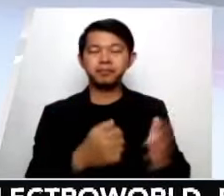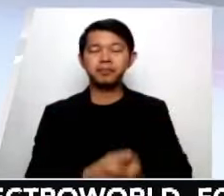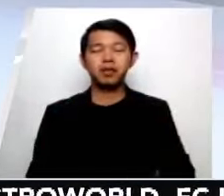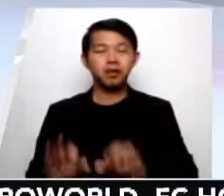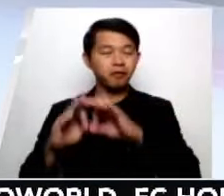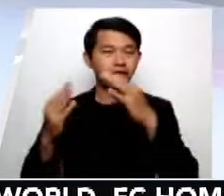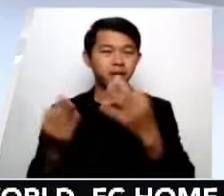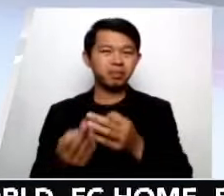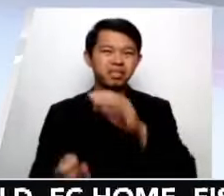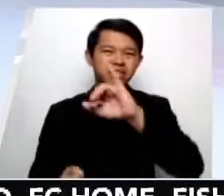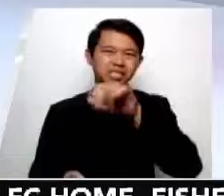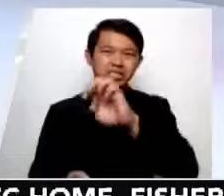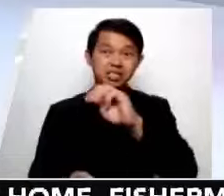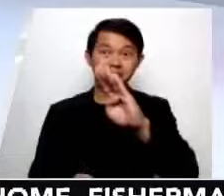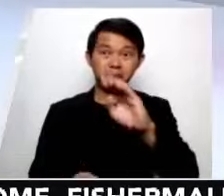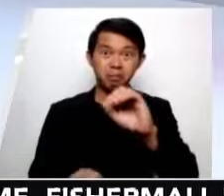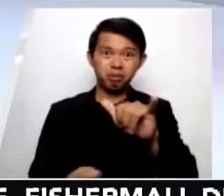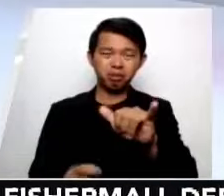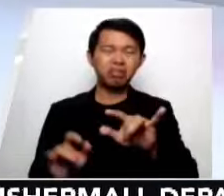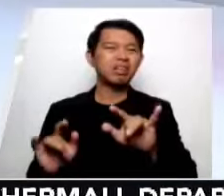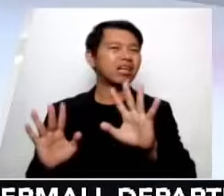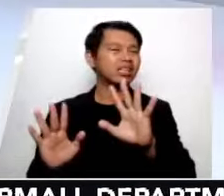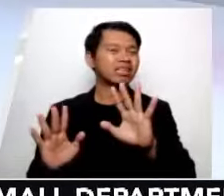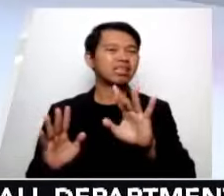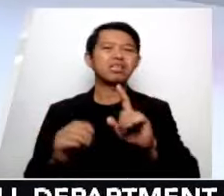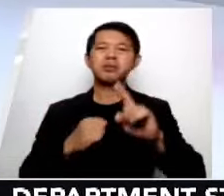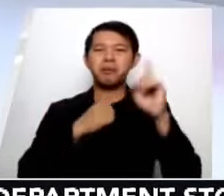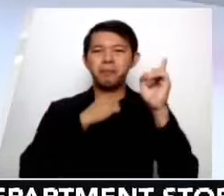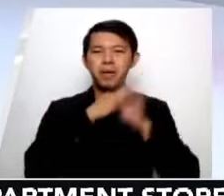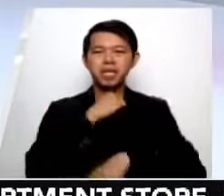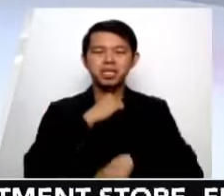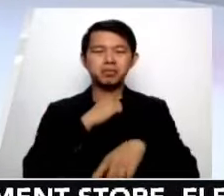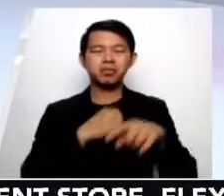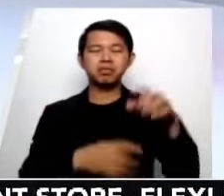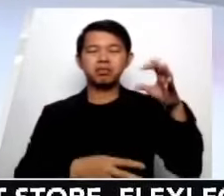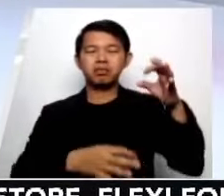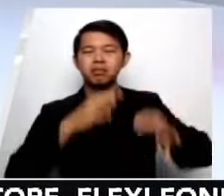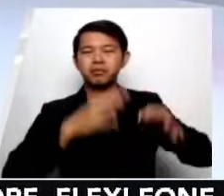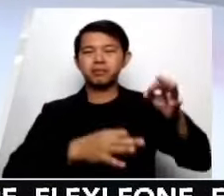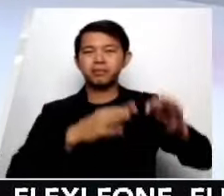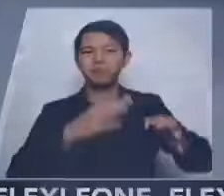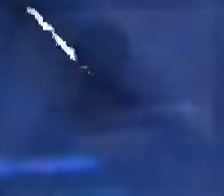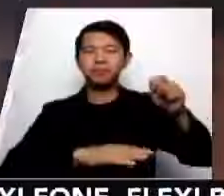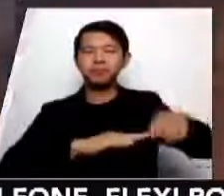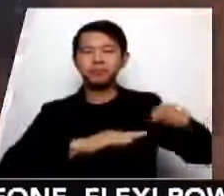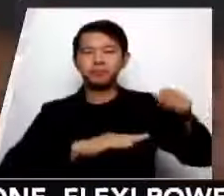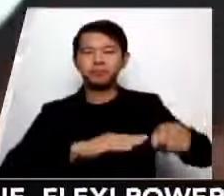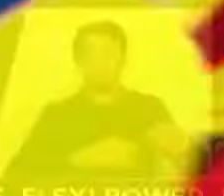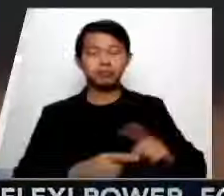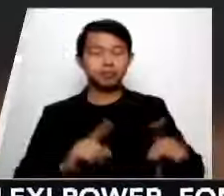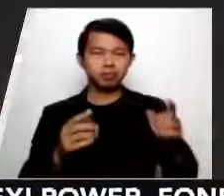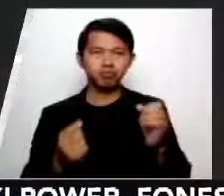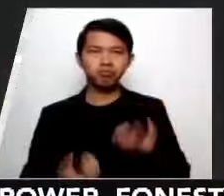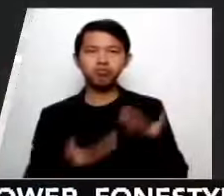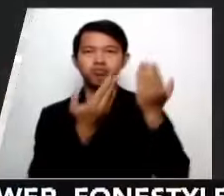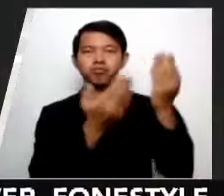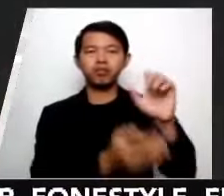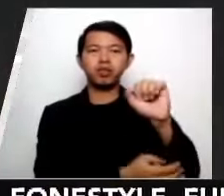na hatol ng korte. Iaapila raw nila ang desisyon. May report si June Veneracion.